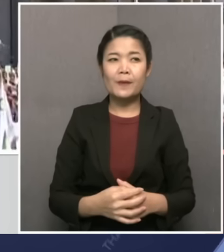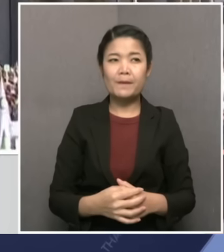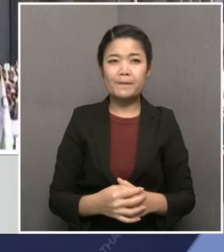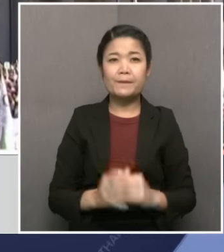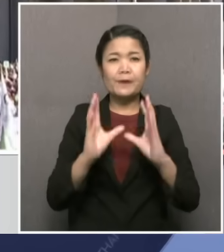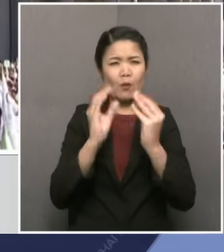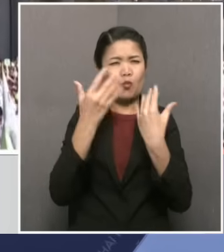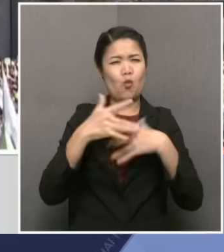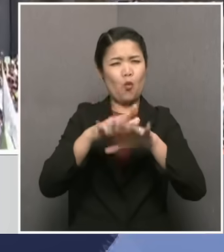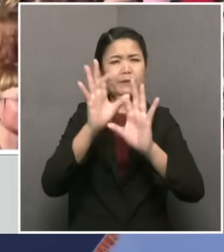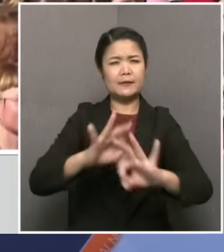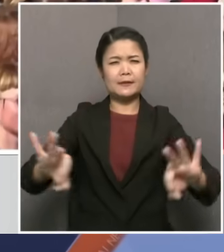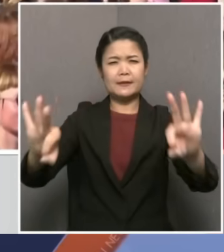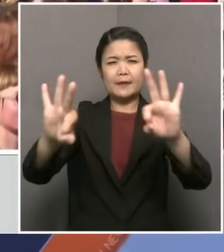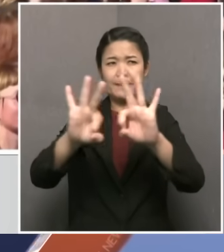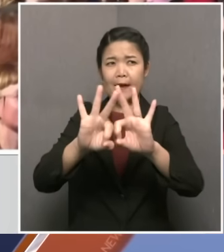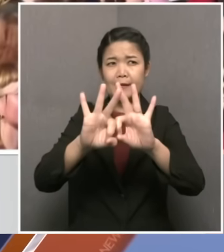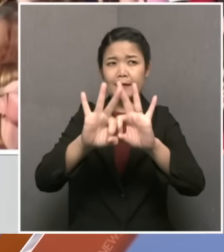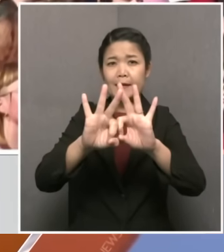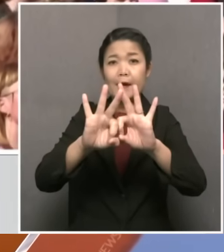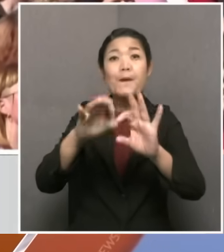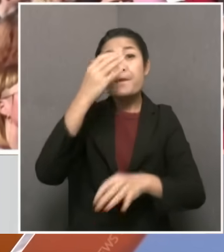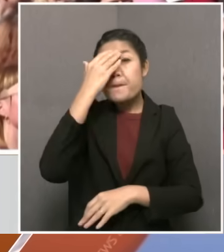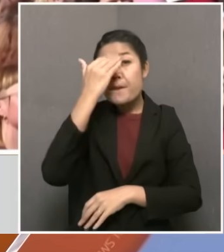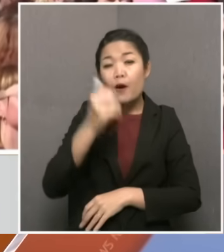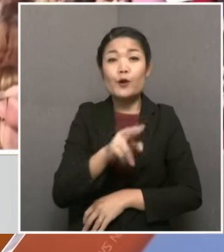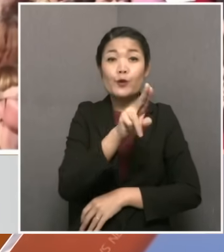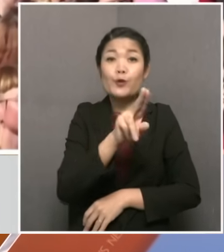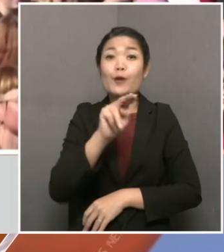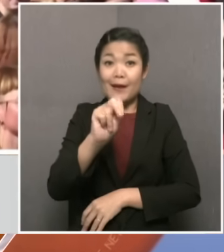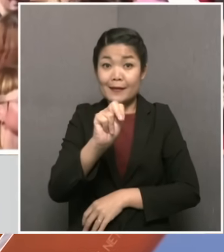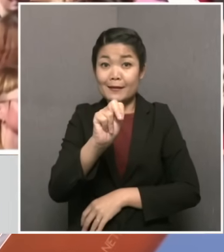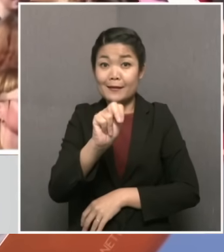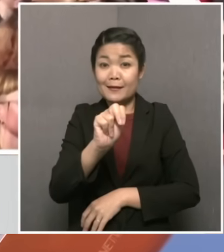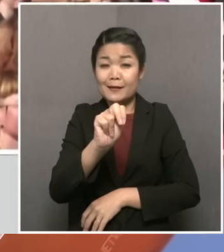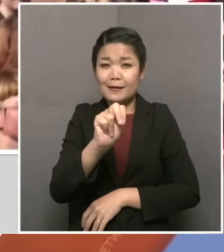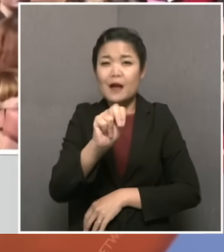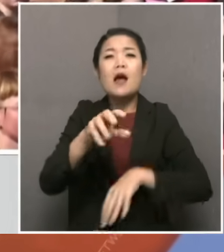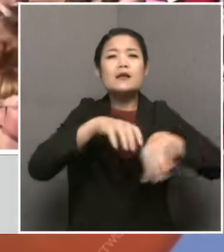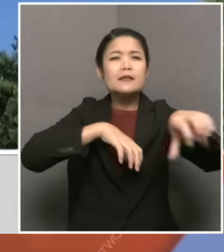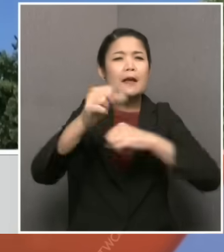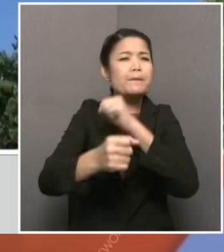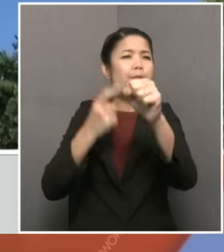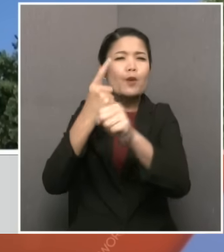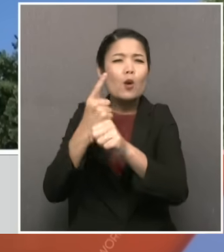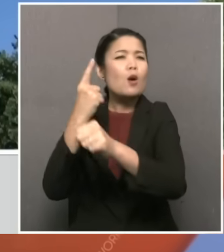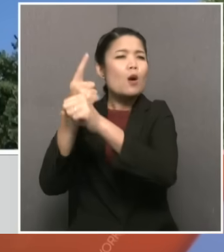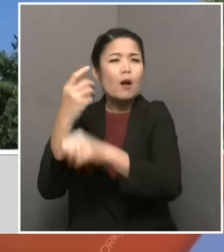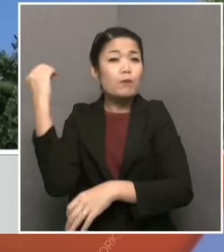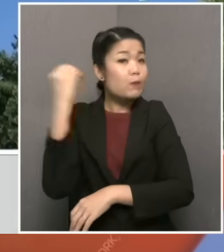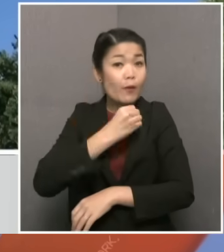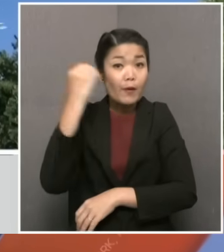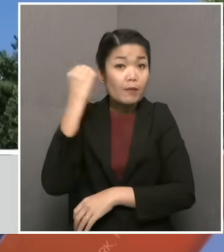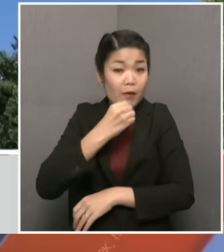ที่สำคัญมากนะครับก็คือปกติเนี่ย UN Assembly เนี่ยเขาจะจัดทุกปีนะครับจ